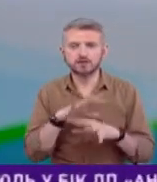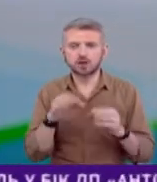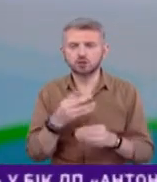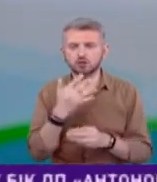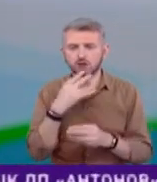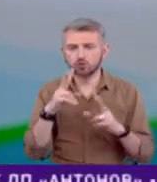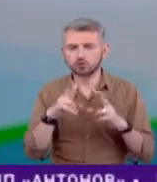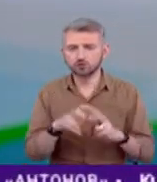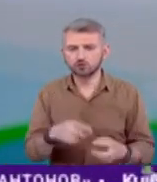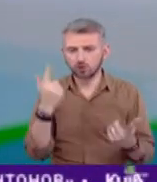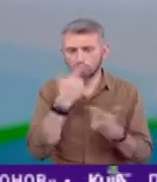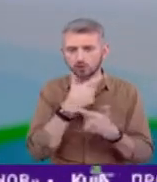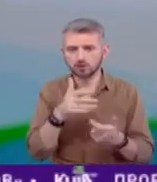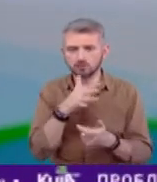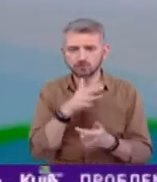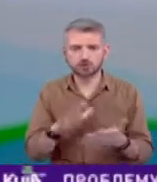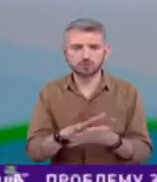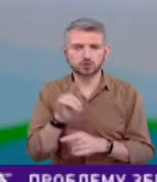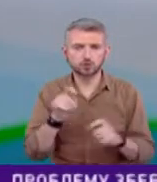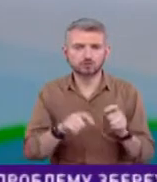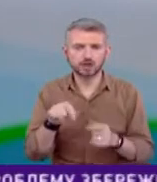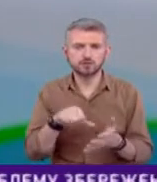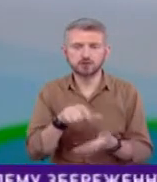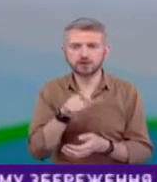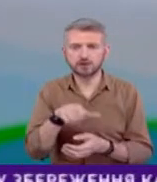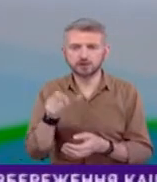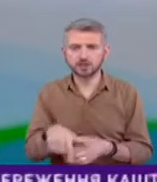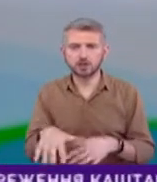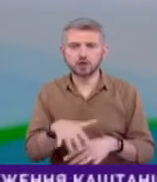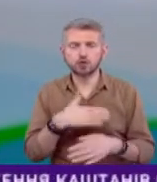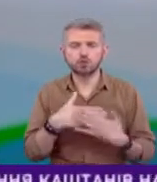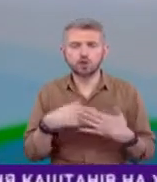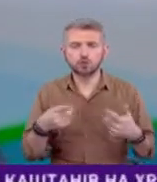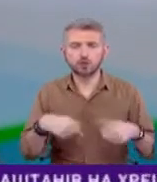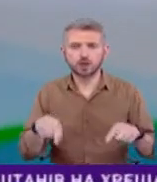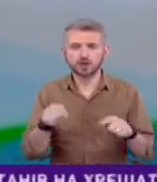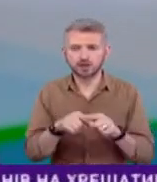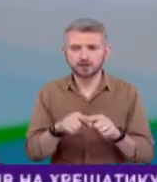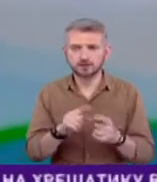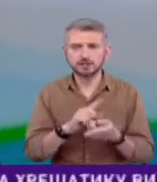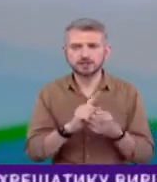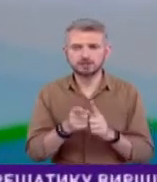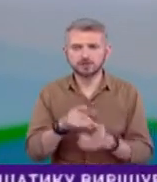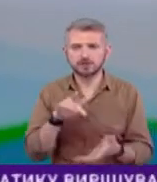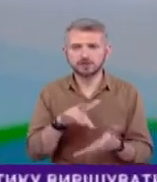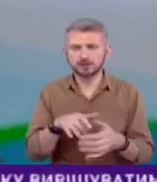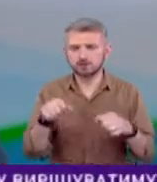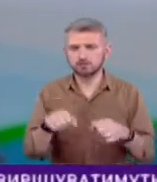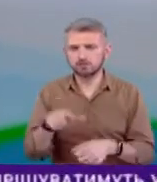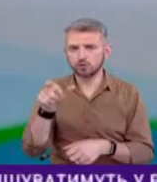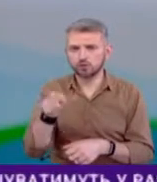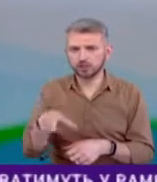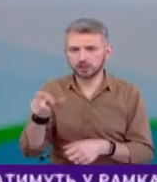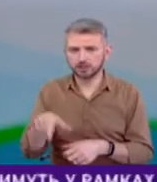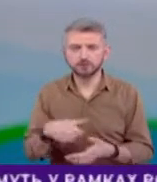загальнонаціонального дослідження оприлюднили під час прес-конференції представники громадської організації «Зміна. Центр прав людини».